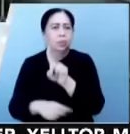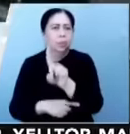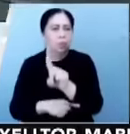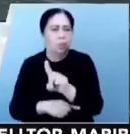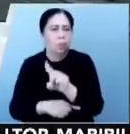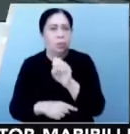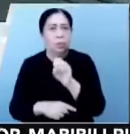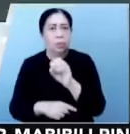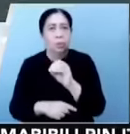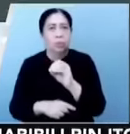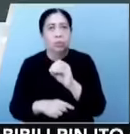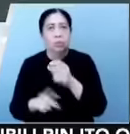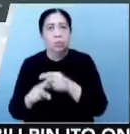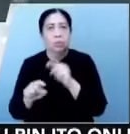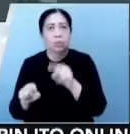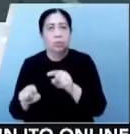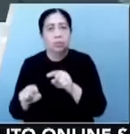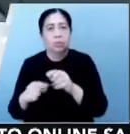there,